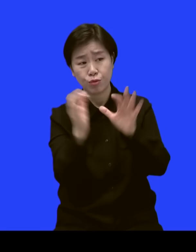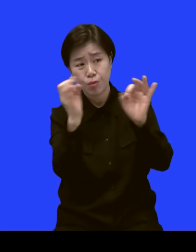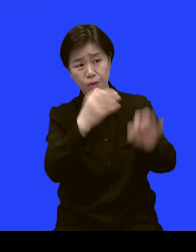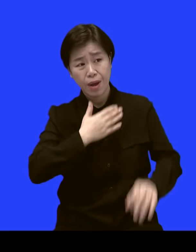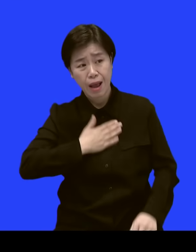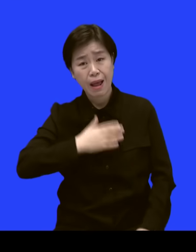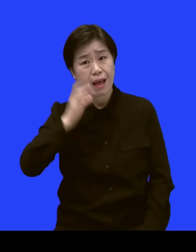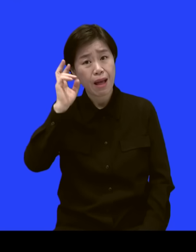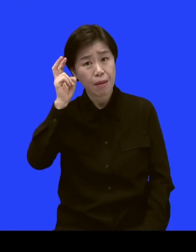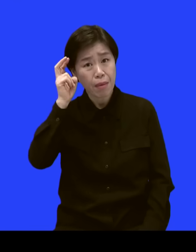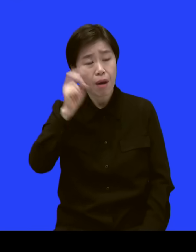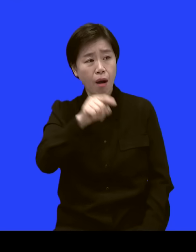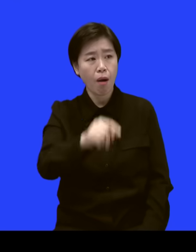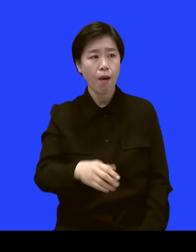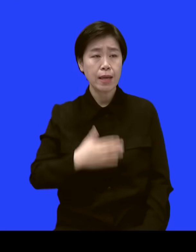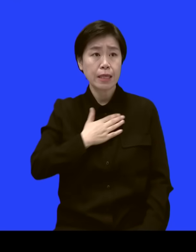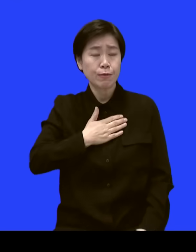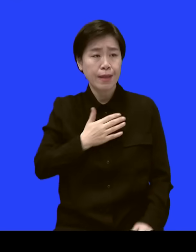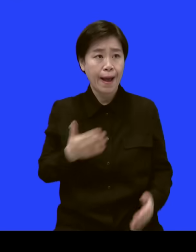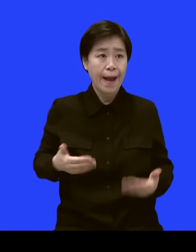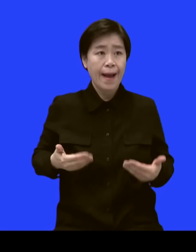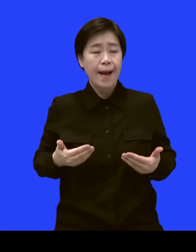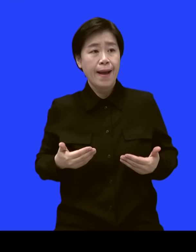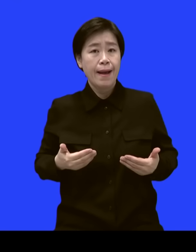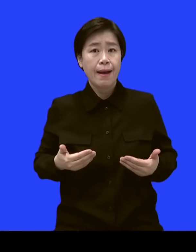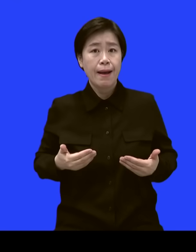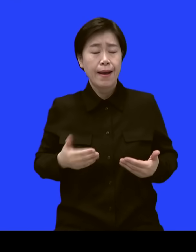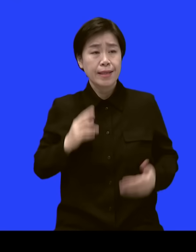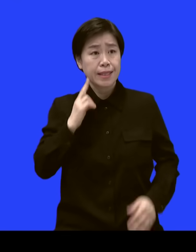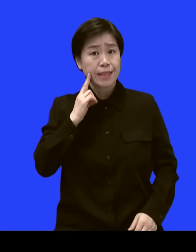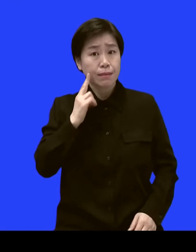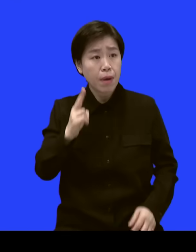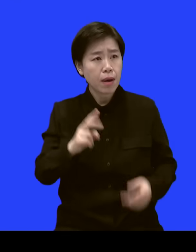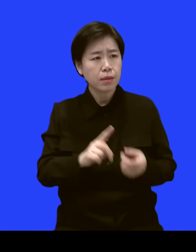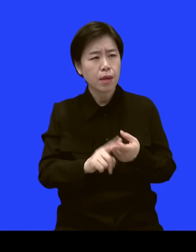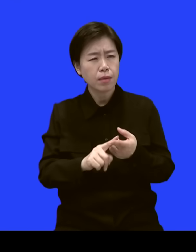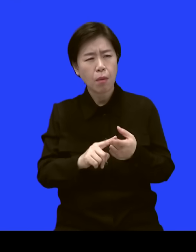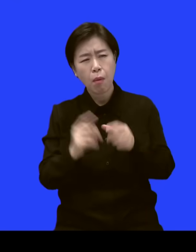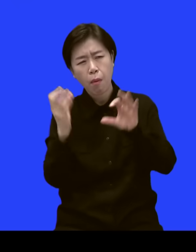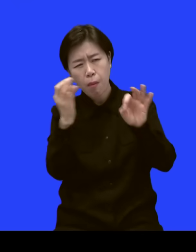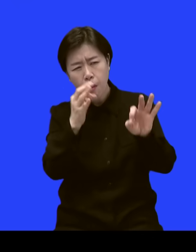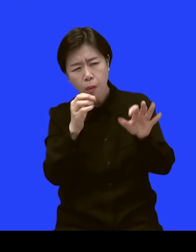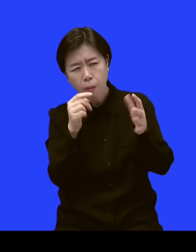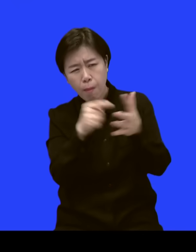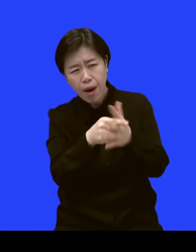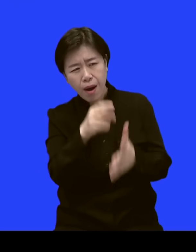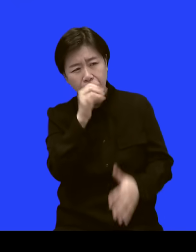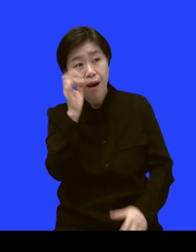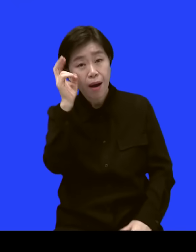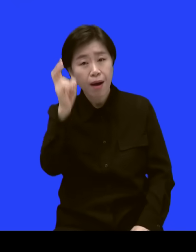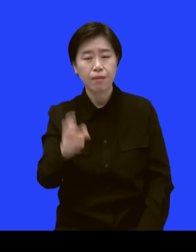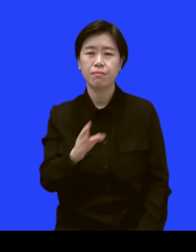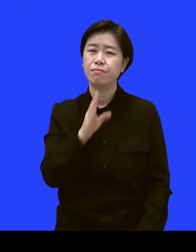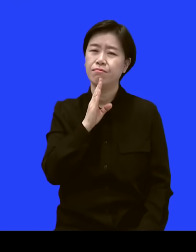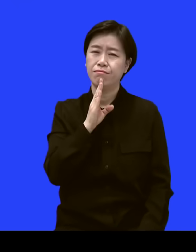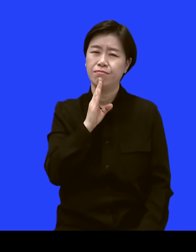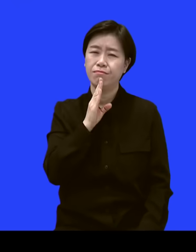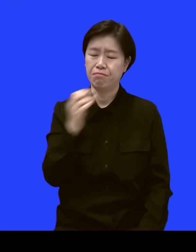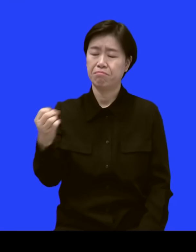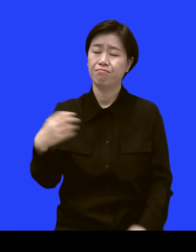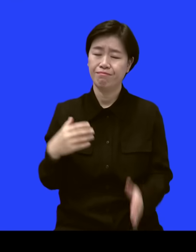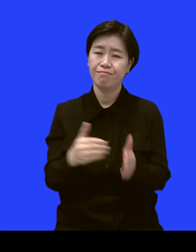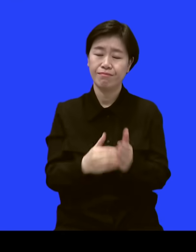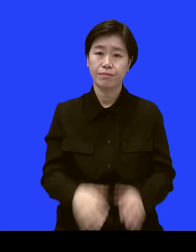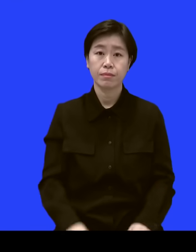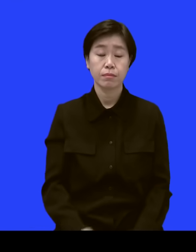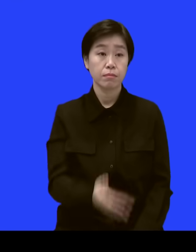조금 너무 하이텐션이거나 좀 다르다. 예, 맞아요. 이걸 분명히 느꼈을 텐데. 네, 네, 네. 맞아요. 아니, 배우자를 만났을